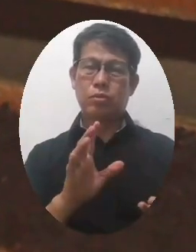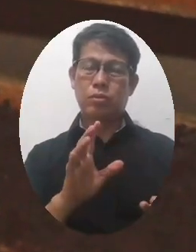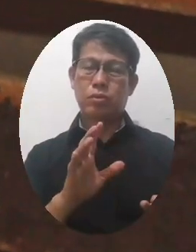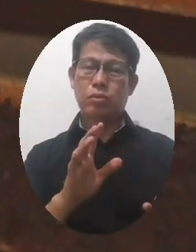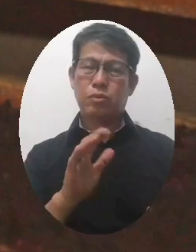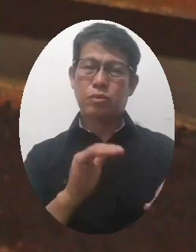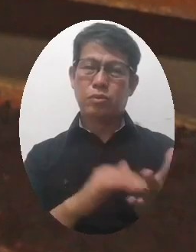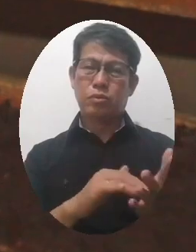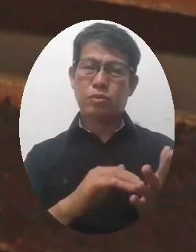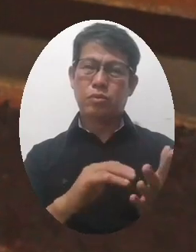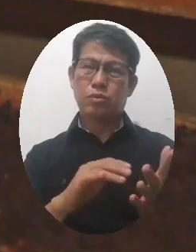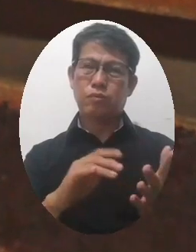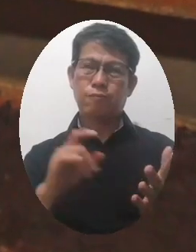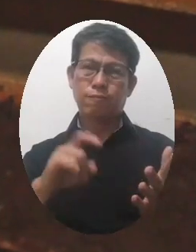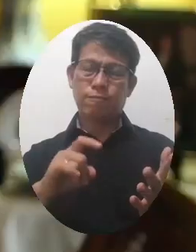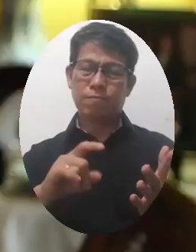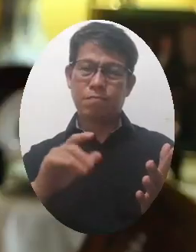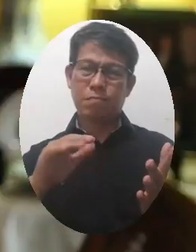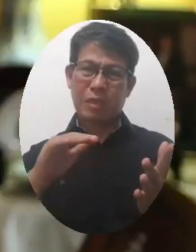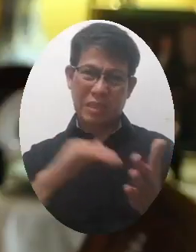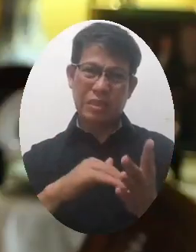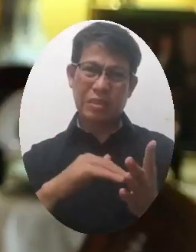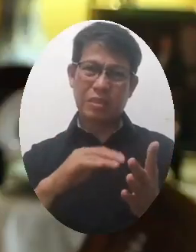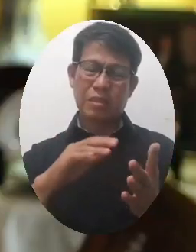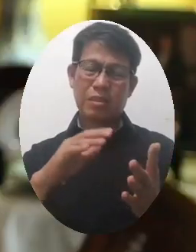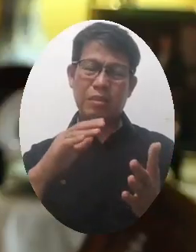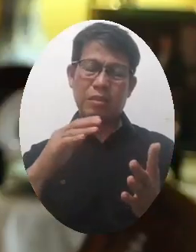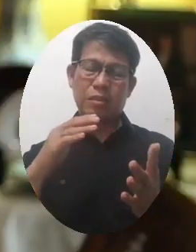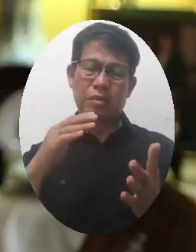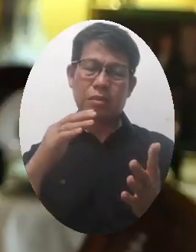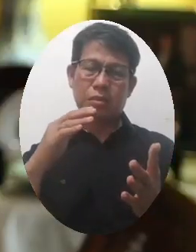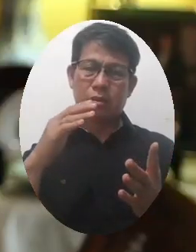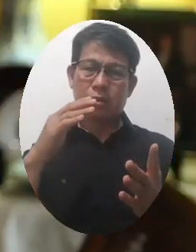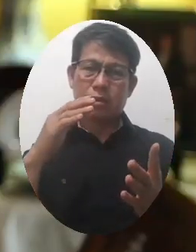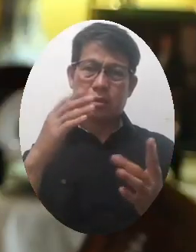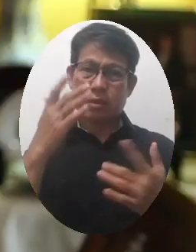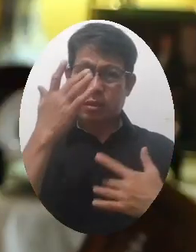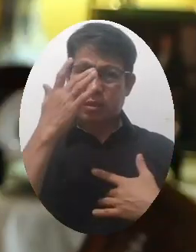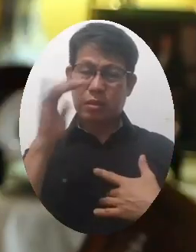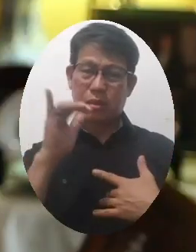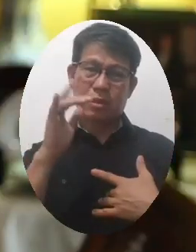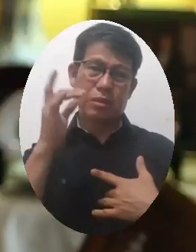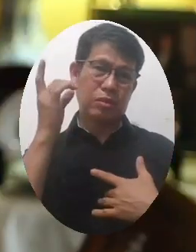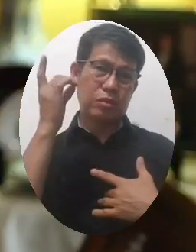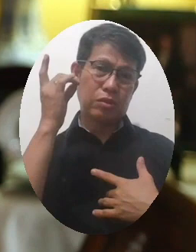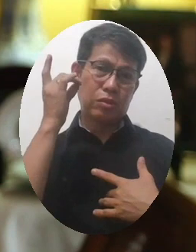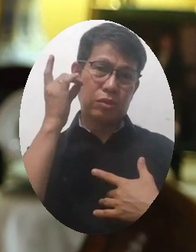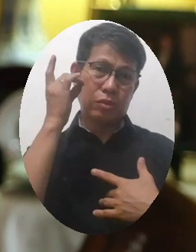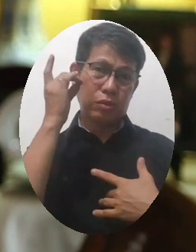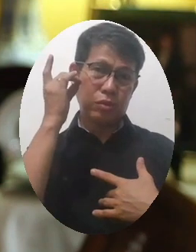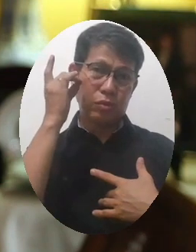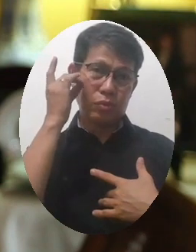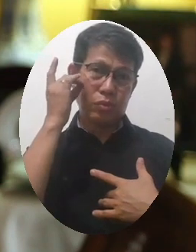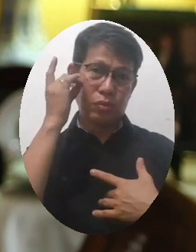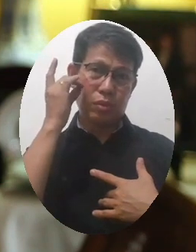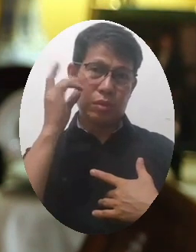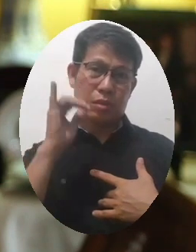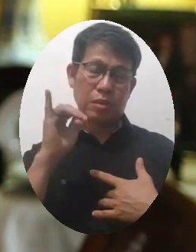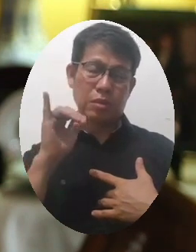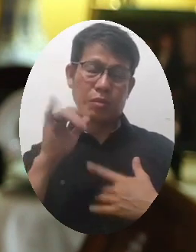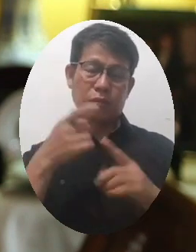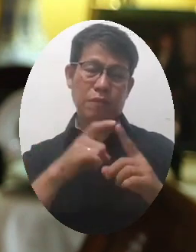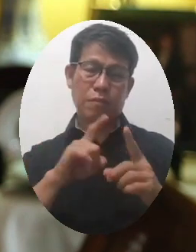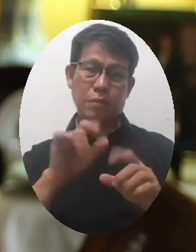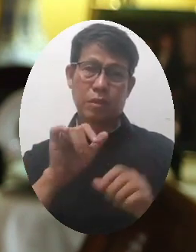Ang pagkabinat sa anumang sakit ay isang mabigat na pagsubok. Ito ang nangyari kay Dwayne Candelaria, isang